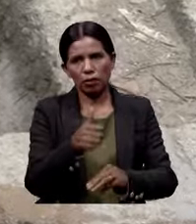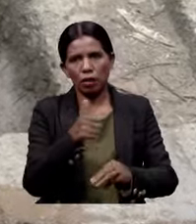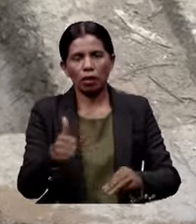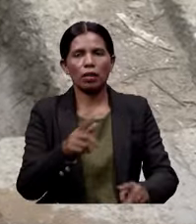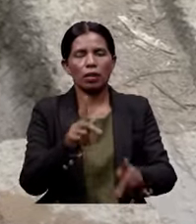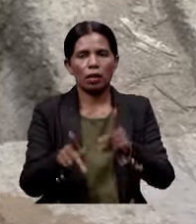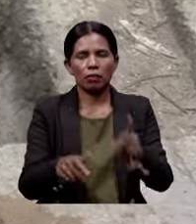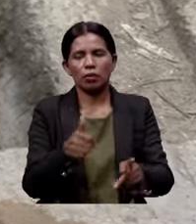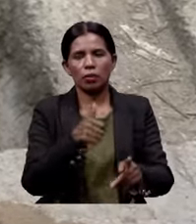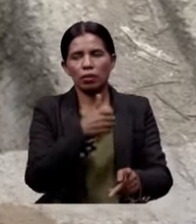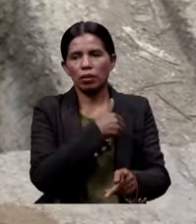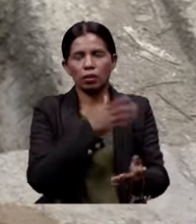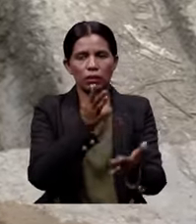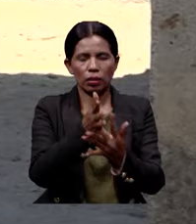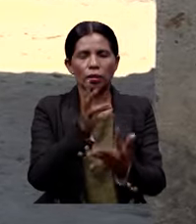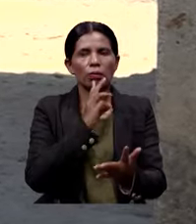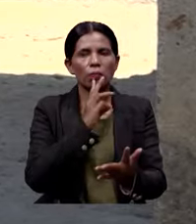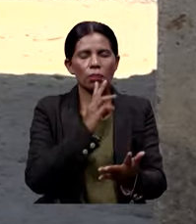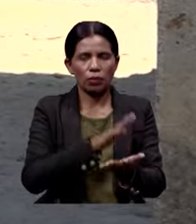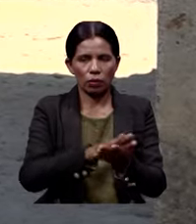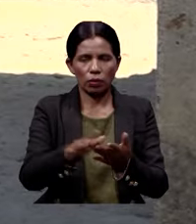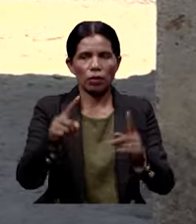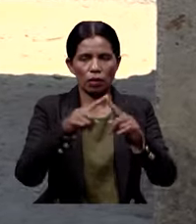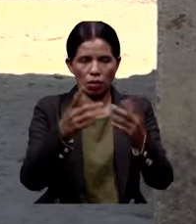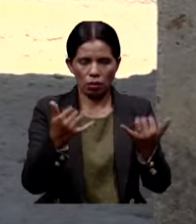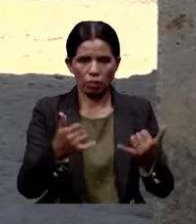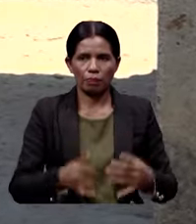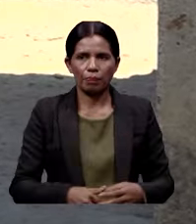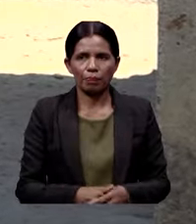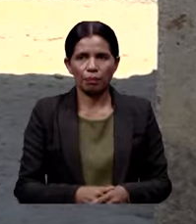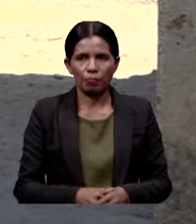comunidade bal si dau kase sube mos to agora. Luciana Amaral, Aderet Ximenes, Gemen.